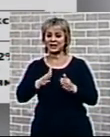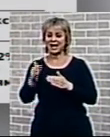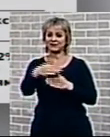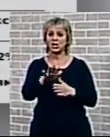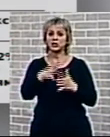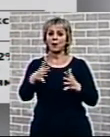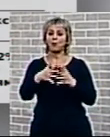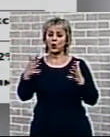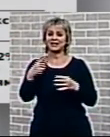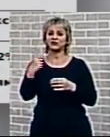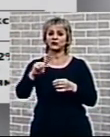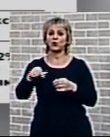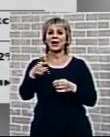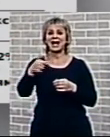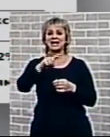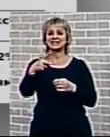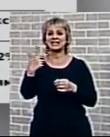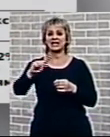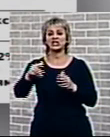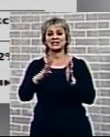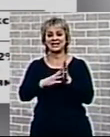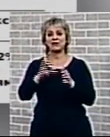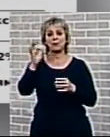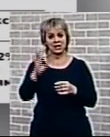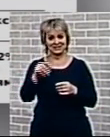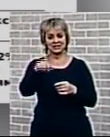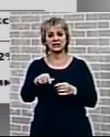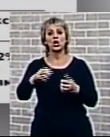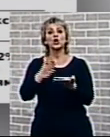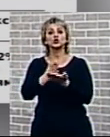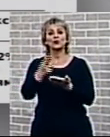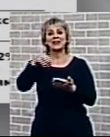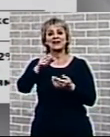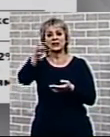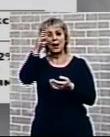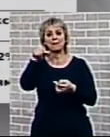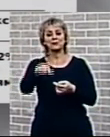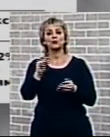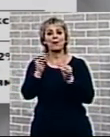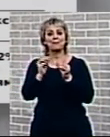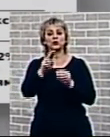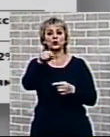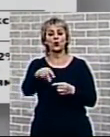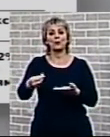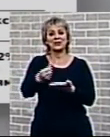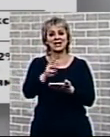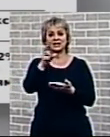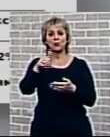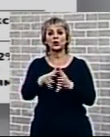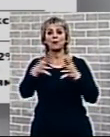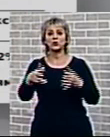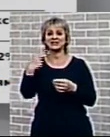не более 2%, на газ 3,9%. В службе по тарифам напоминают, что по-прежнему те, кто платит за коммуналку